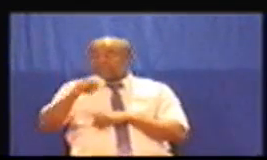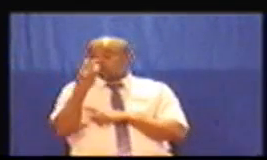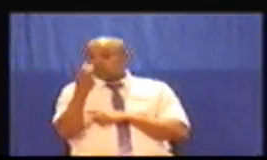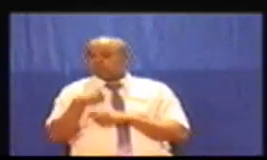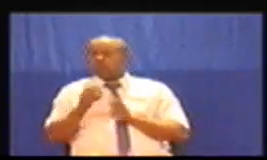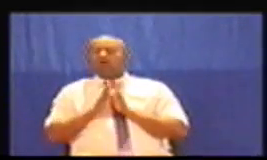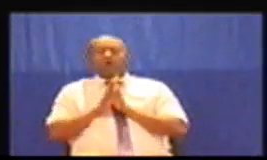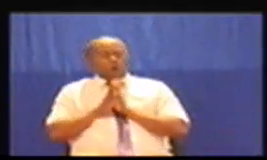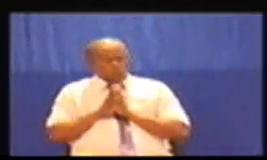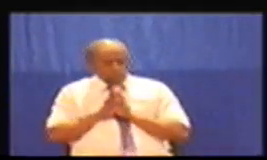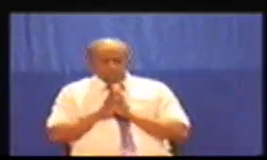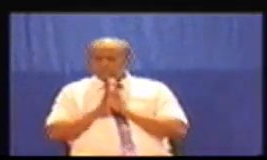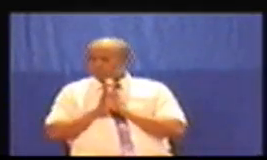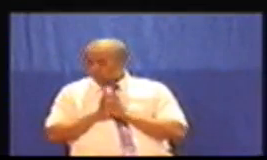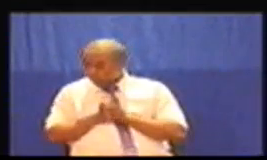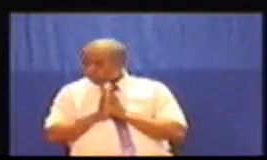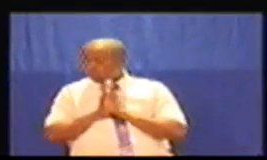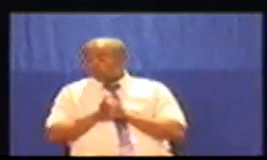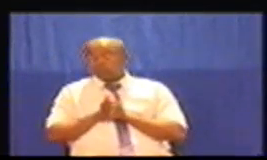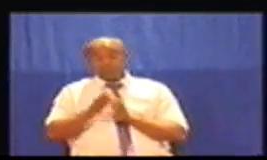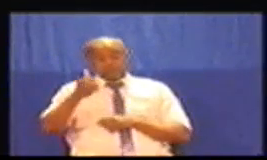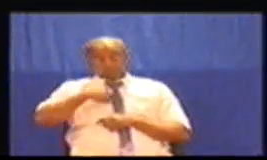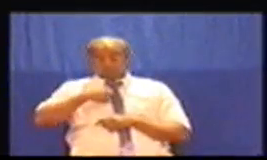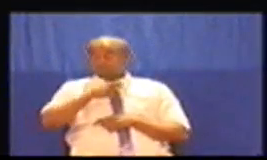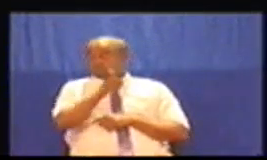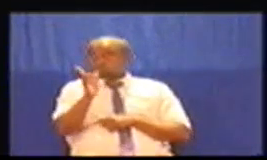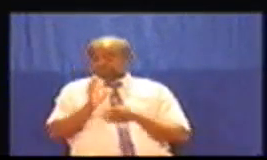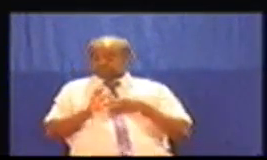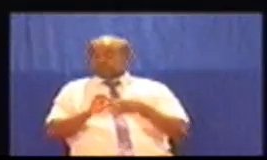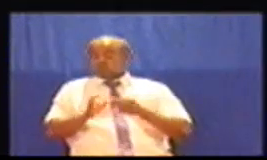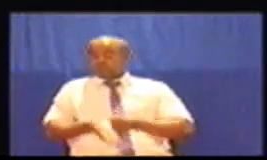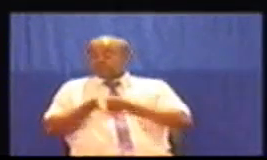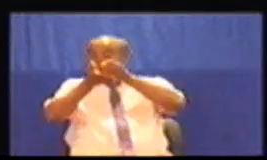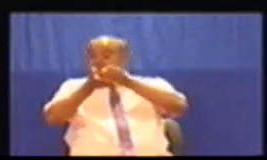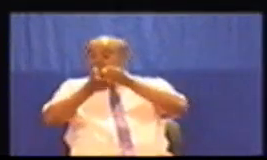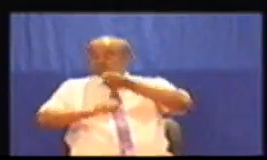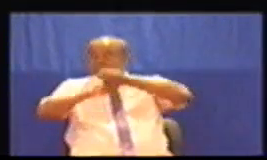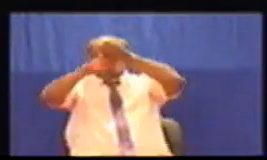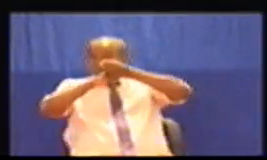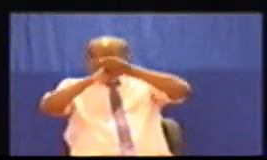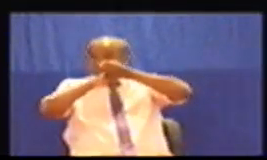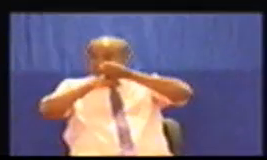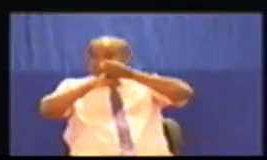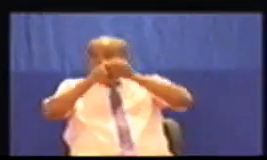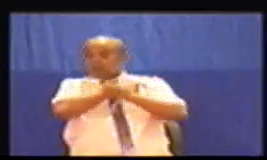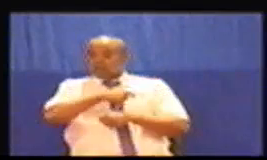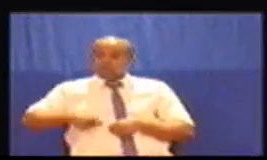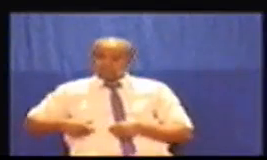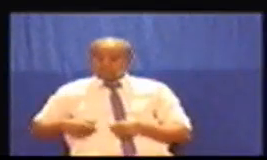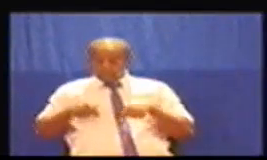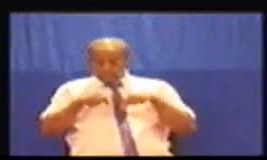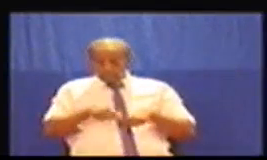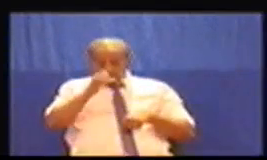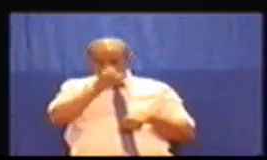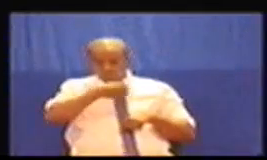maombi, na naomba waheshimiwa wabunge pia tujiunge na ushauri huu wa Mheshimiwa Rais. Leo Ijumaa,